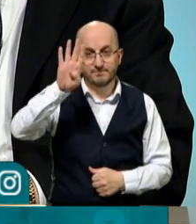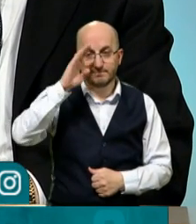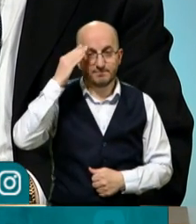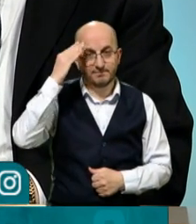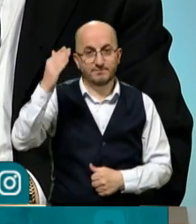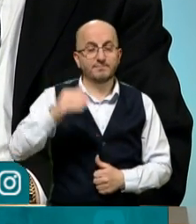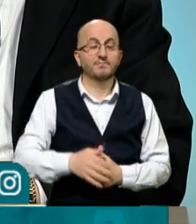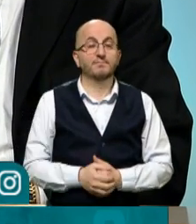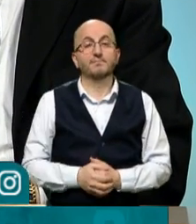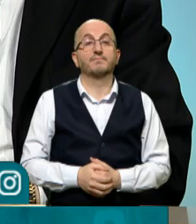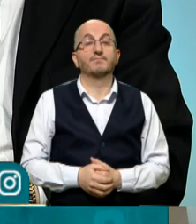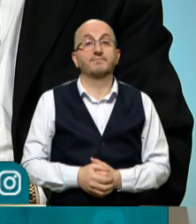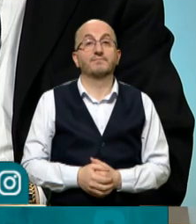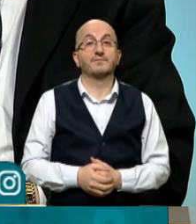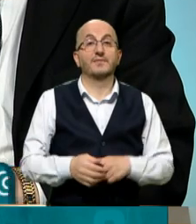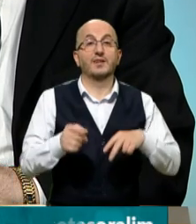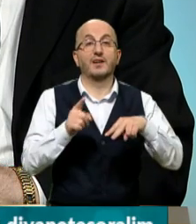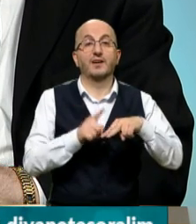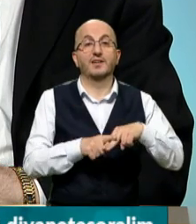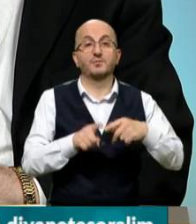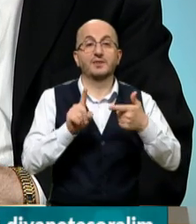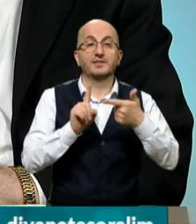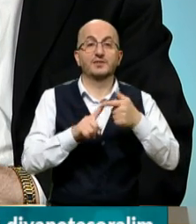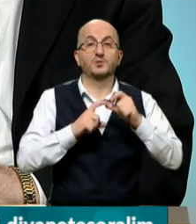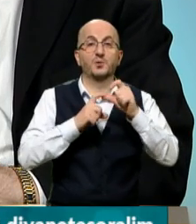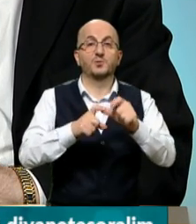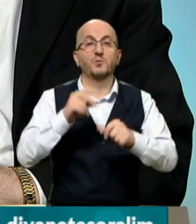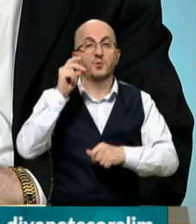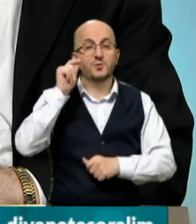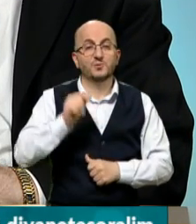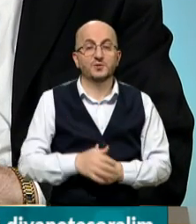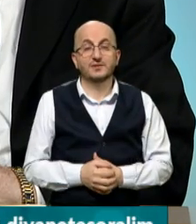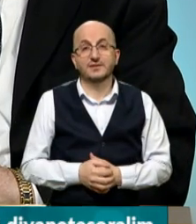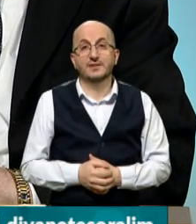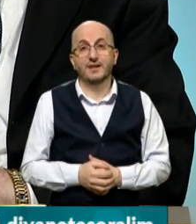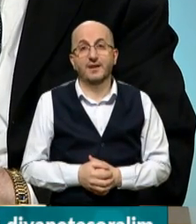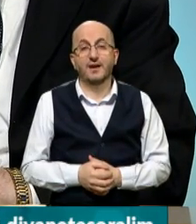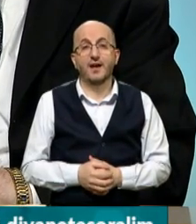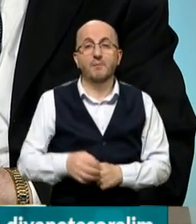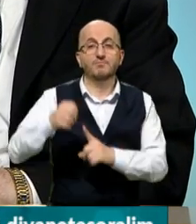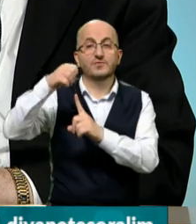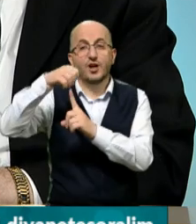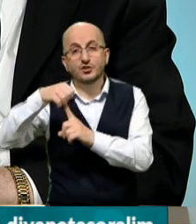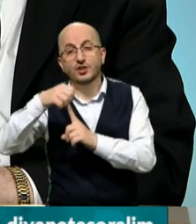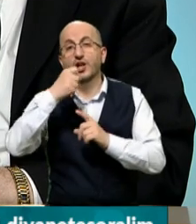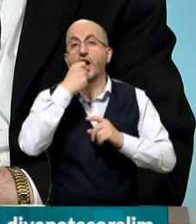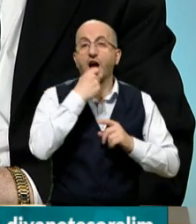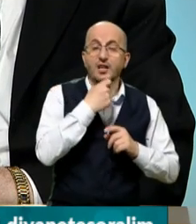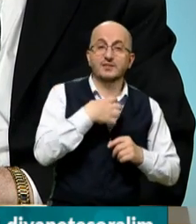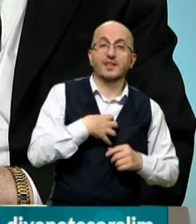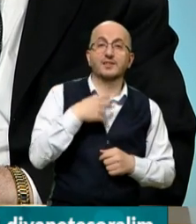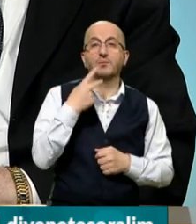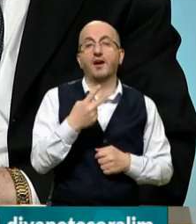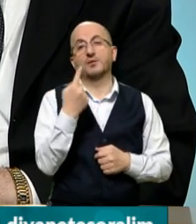selam ederiz. Ama Ali Bey'in ikinci sorusunu sormayı unuttum hocam. Önce onu sorayım. Dedi ki hem Nevşehir'de hem de Ankara'da kendime